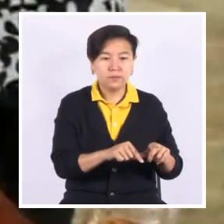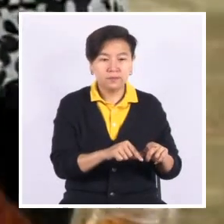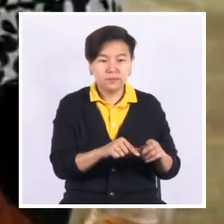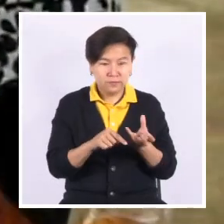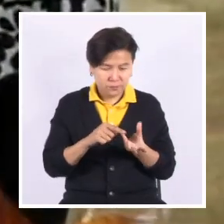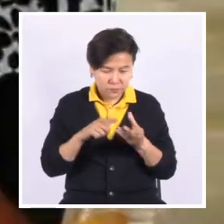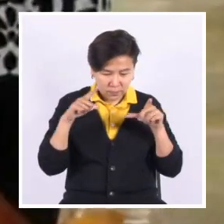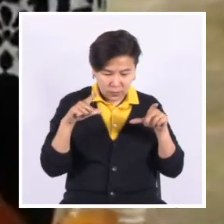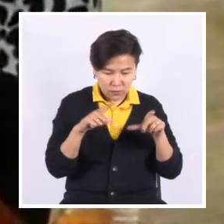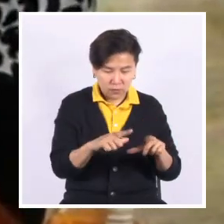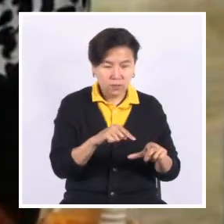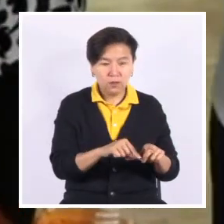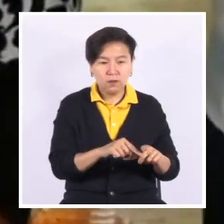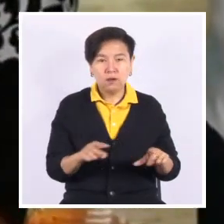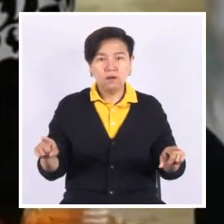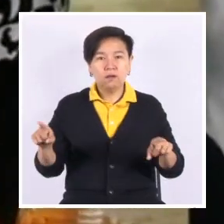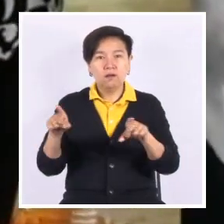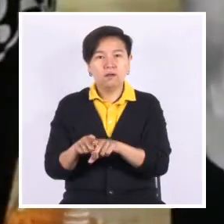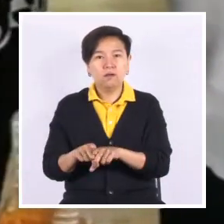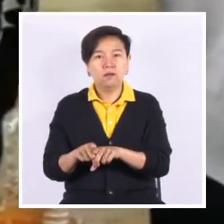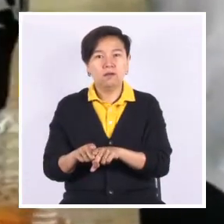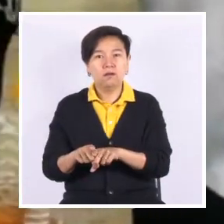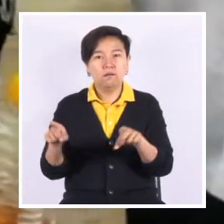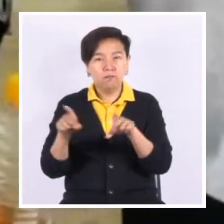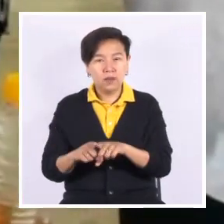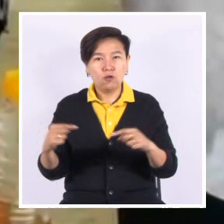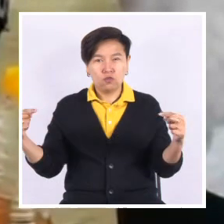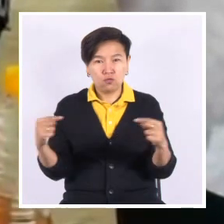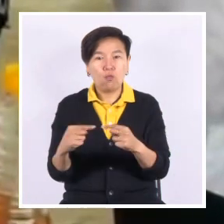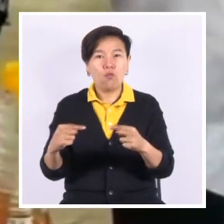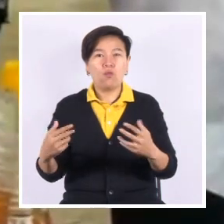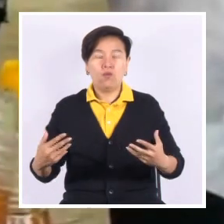ไปปรากฏว่าเลขที่มะเขือผ่าซีกเนี่ยไม่ไปตรงกับฝาโลง